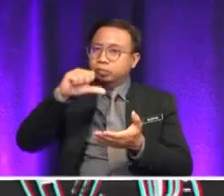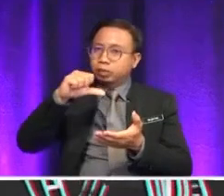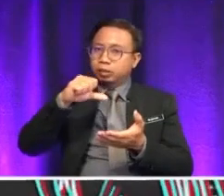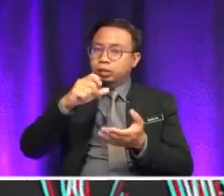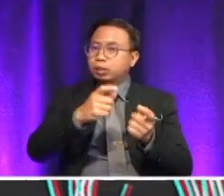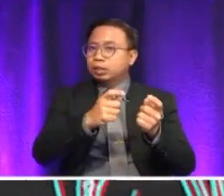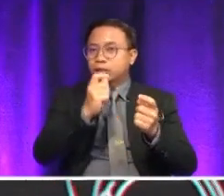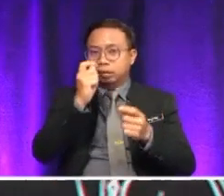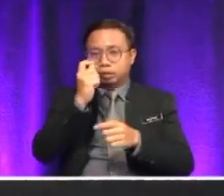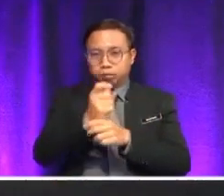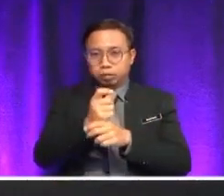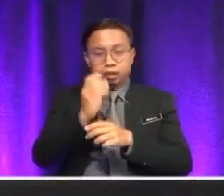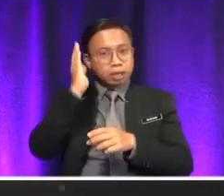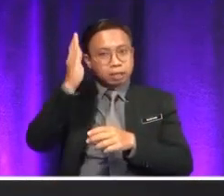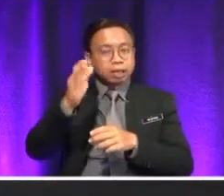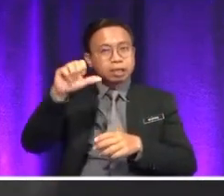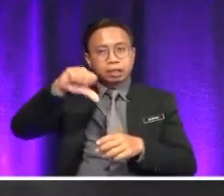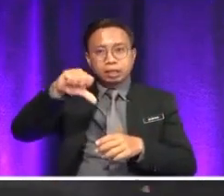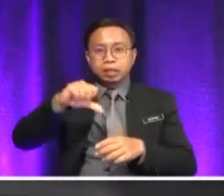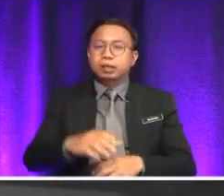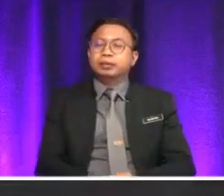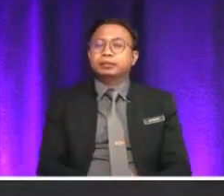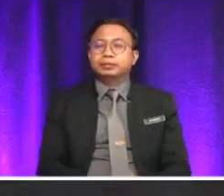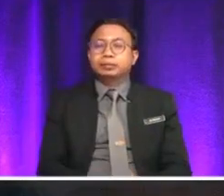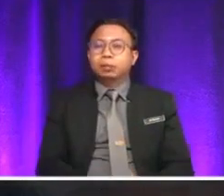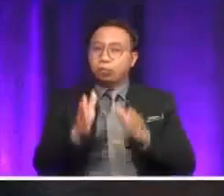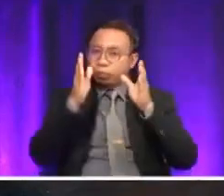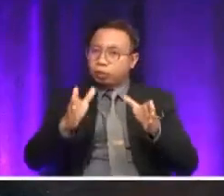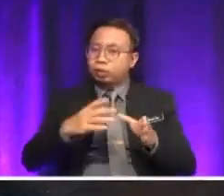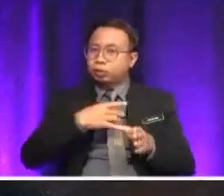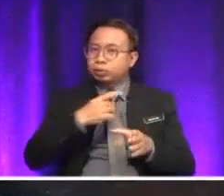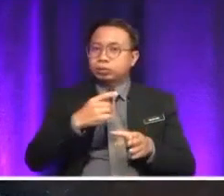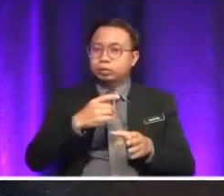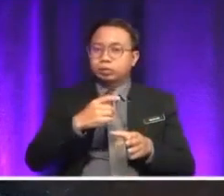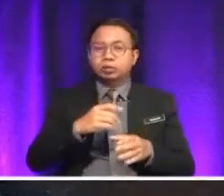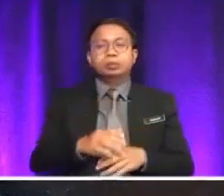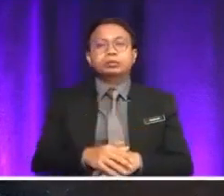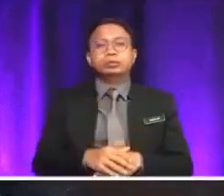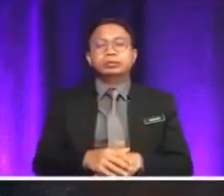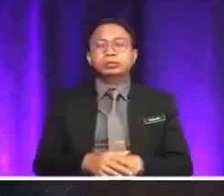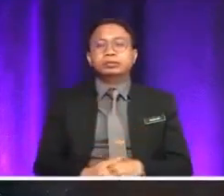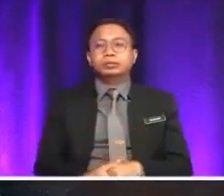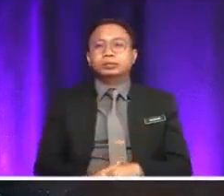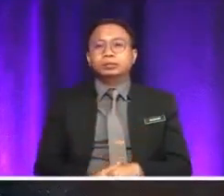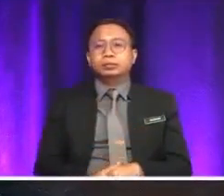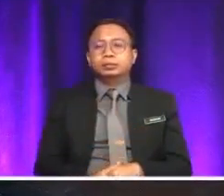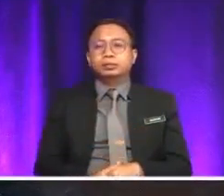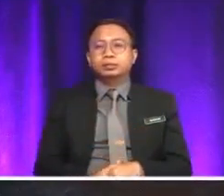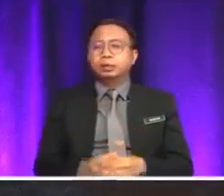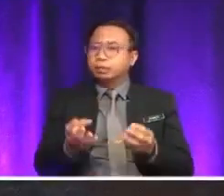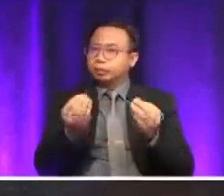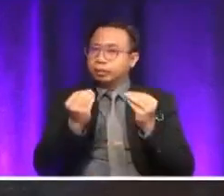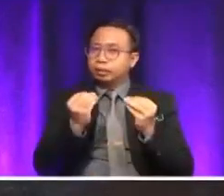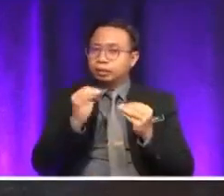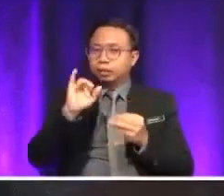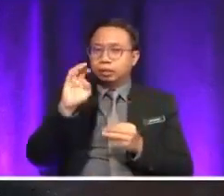tentulah dia akan kalah. Orang yang suka yang menyerah, dia akan kalah lah. Betul. Okey. So kita minta